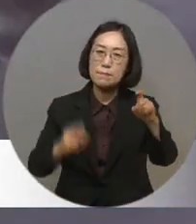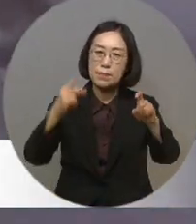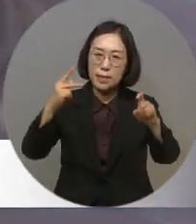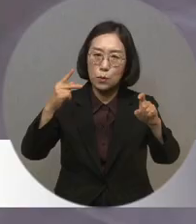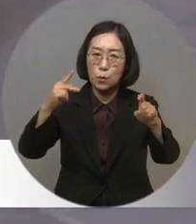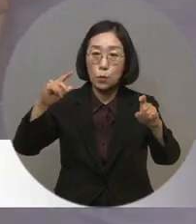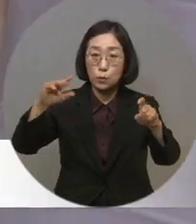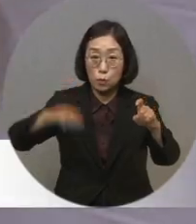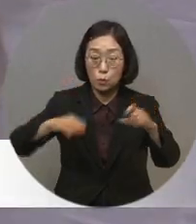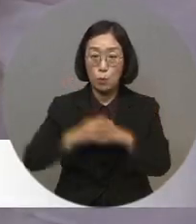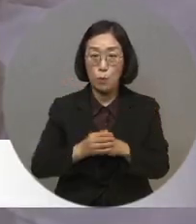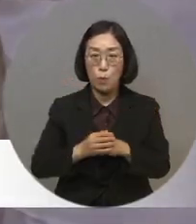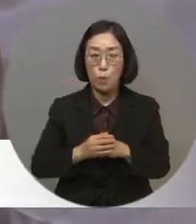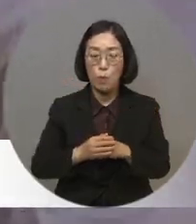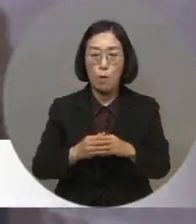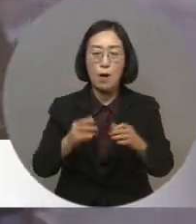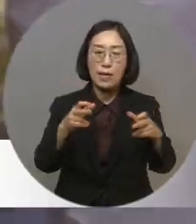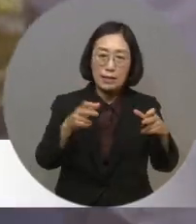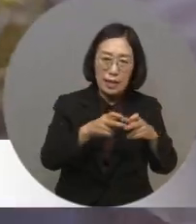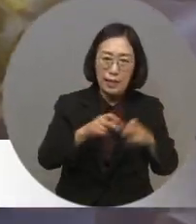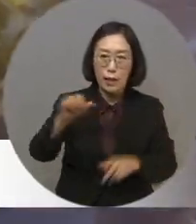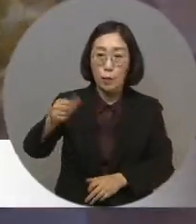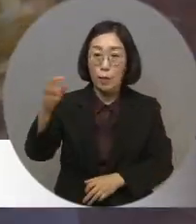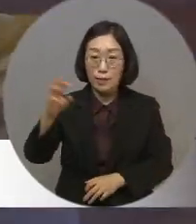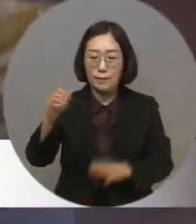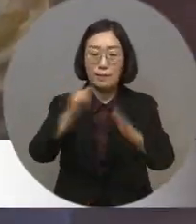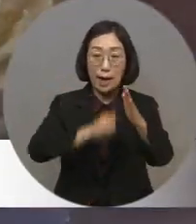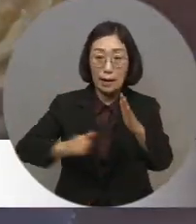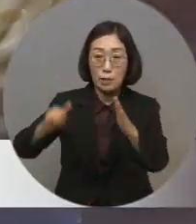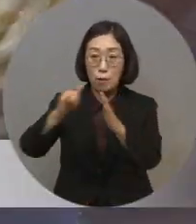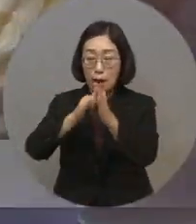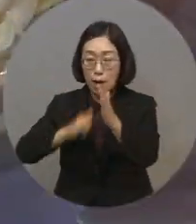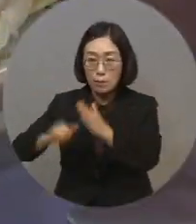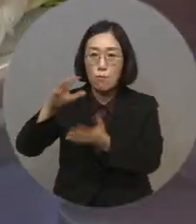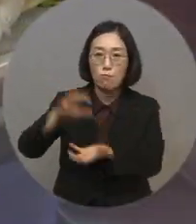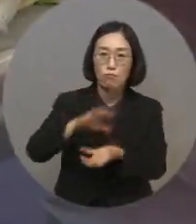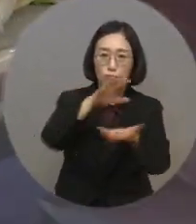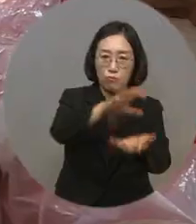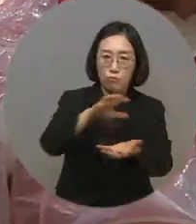10kg당 저소득 장애인 530세대에게 전달될 예정입니다.